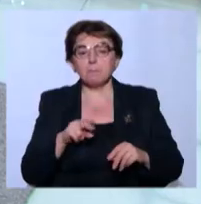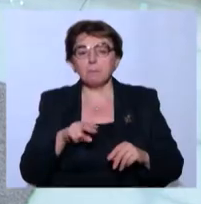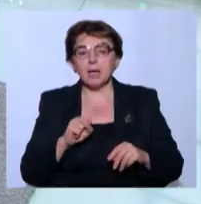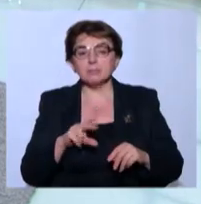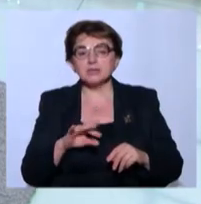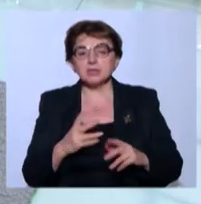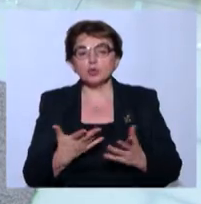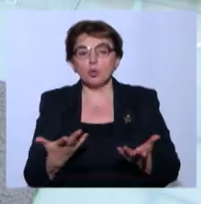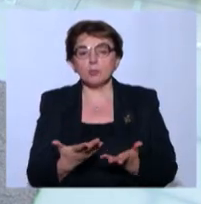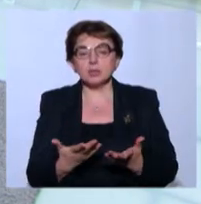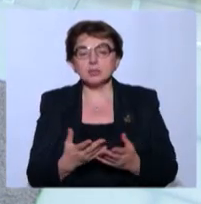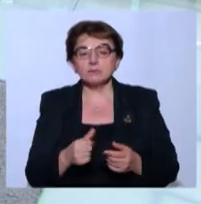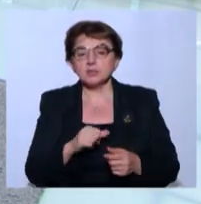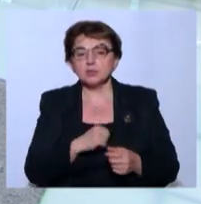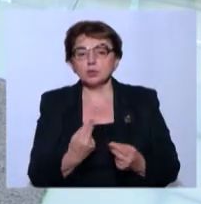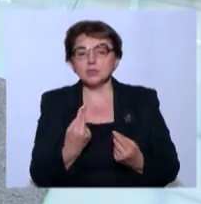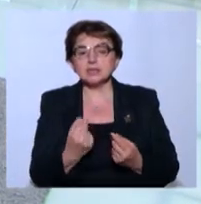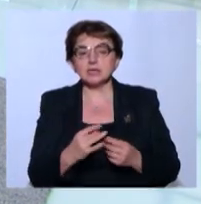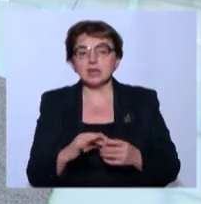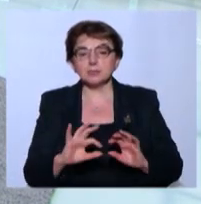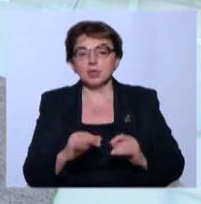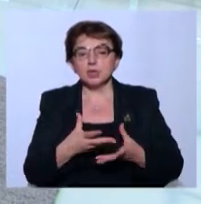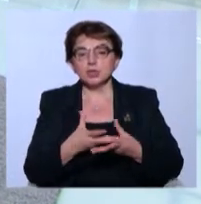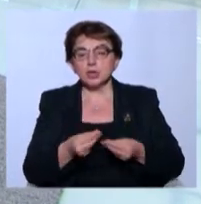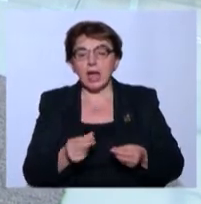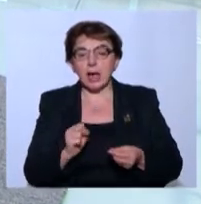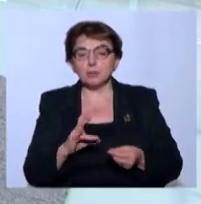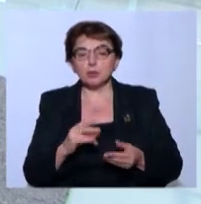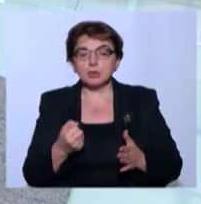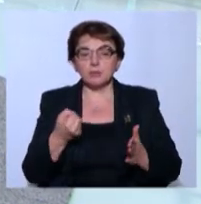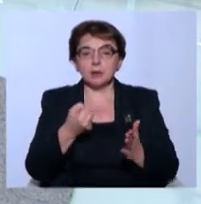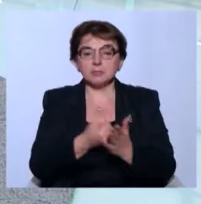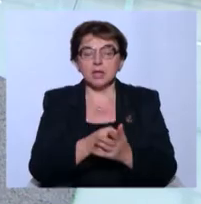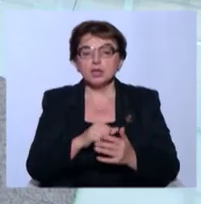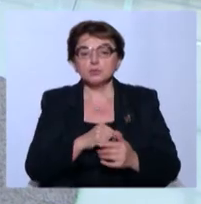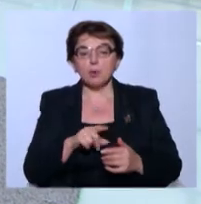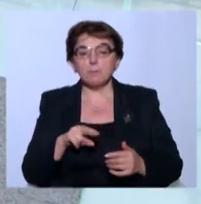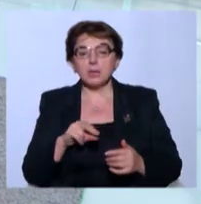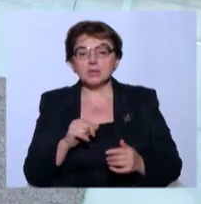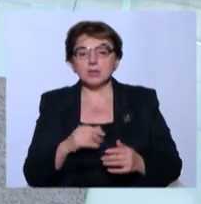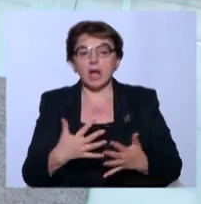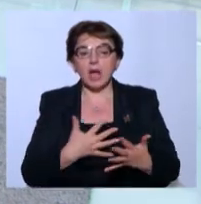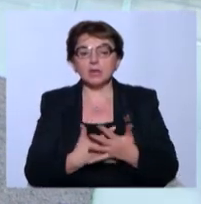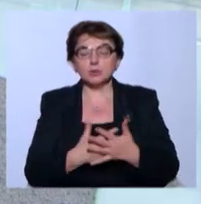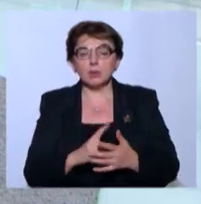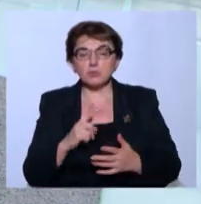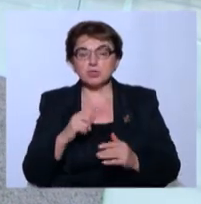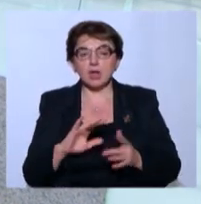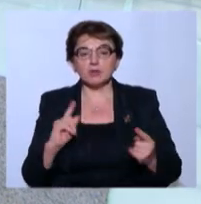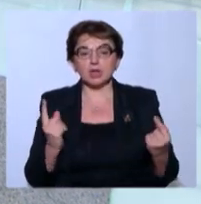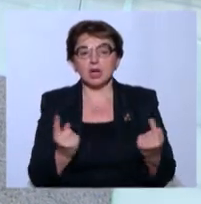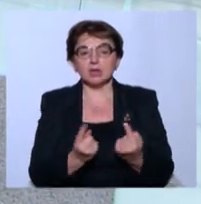რომელიც ცილებს შლის ამინომჟავებამდე. პეფსინი აქტიურია მჟავე გარემოში,